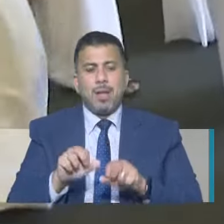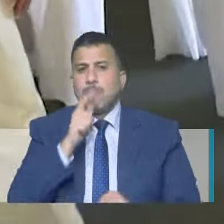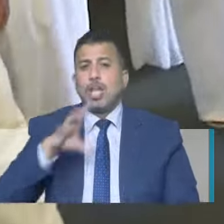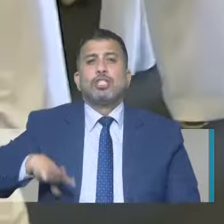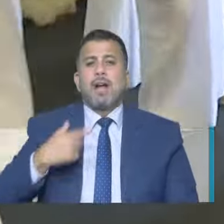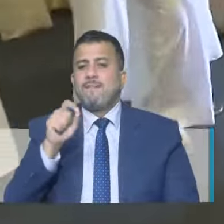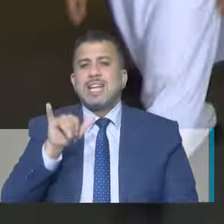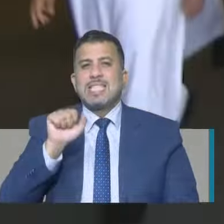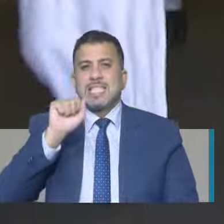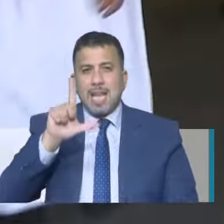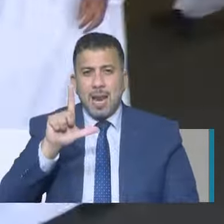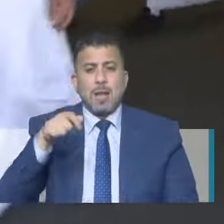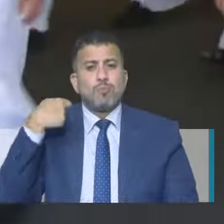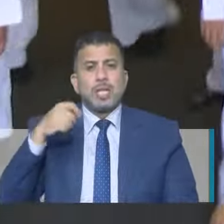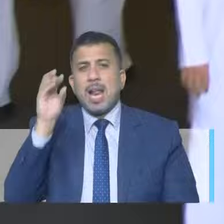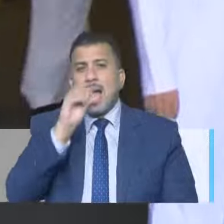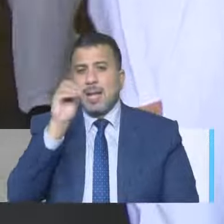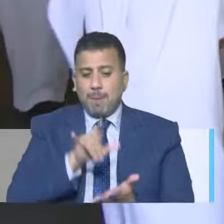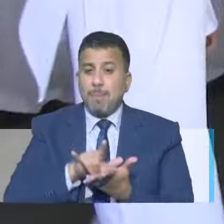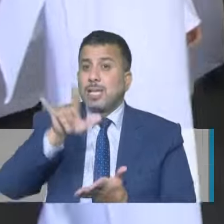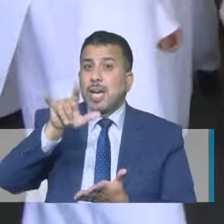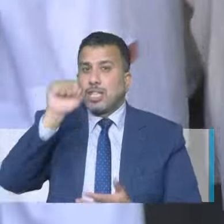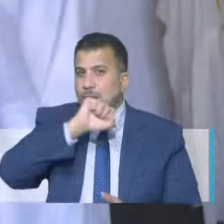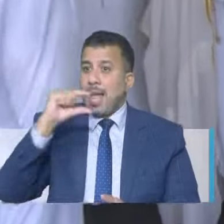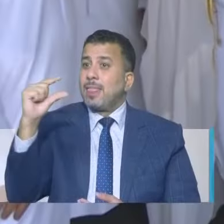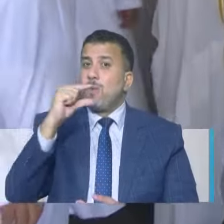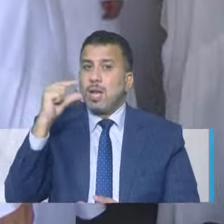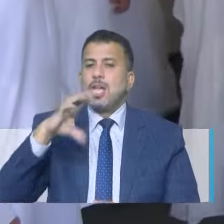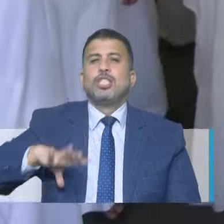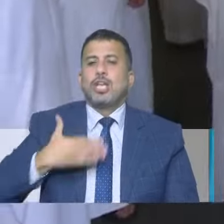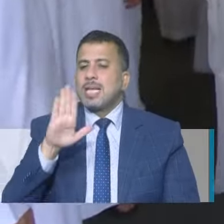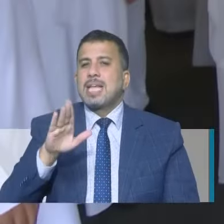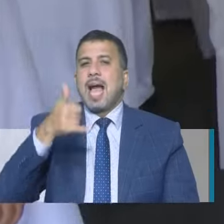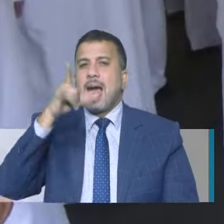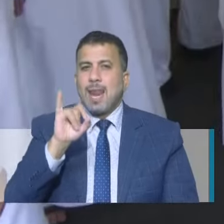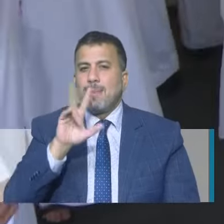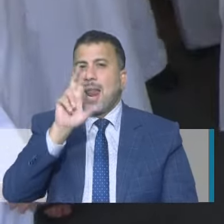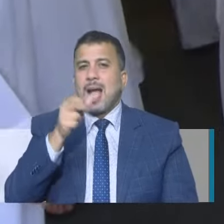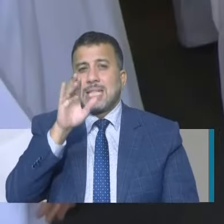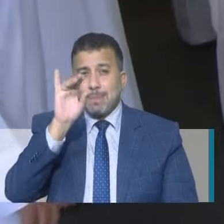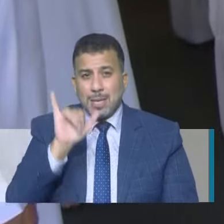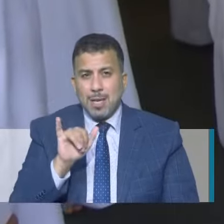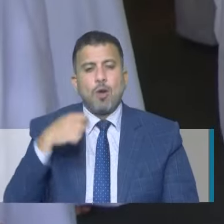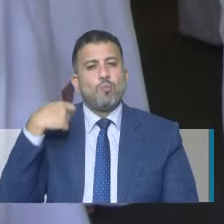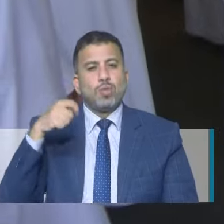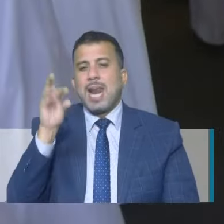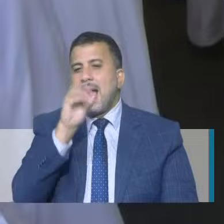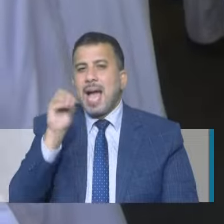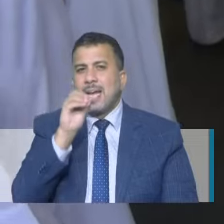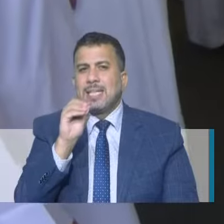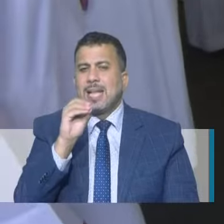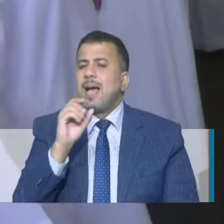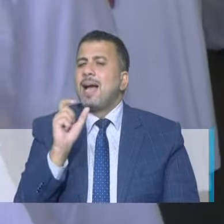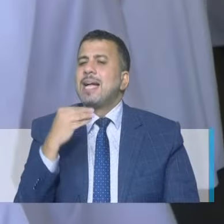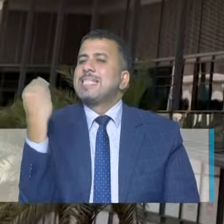فيصل بن سعود القاسمي مدير هيئه مطار الشارقه الدولي والشيخ سالم بن محمد بن سالم القاسمي مدير هيئه الانماء